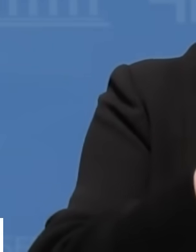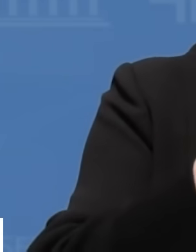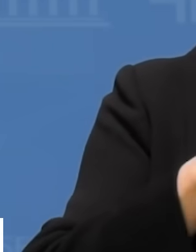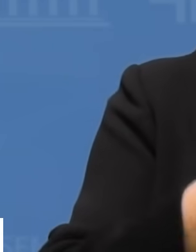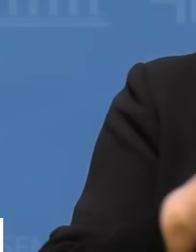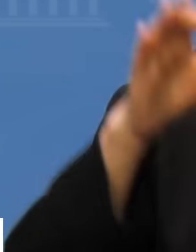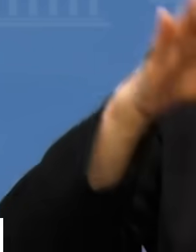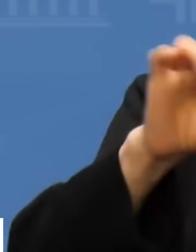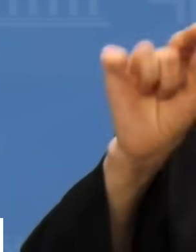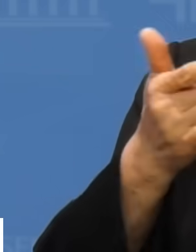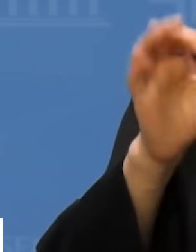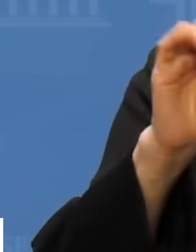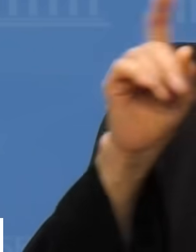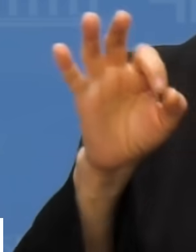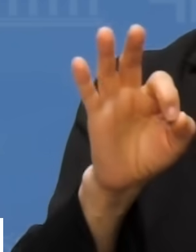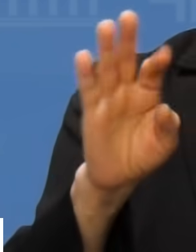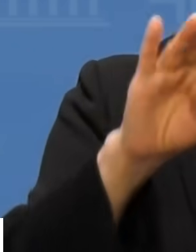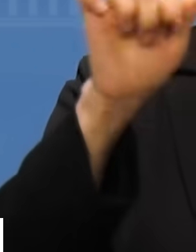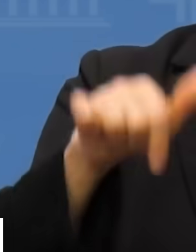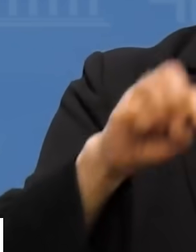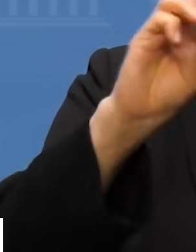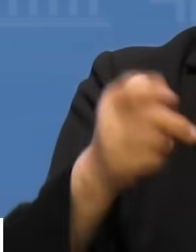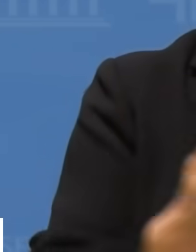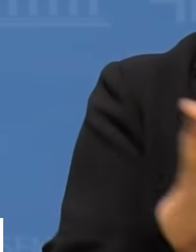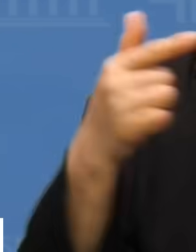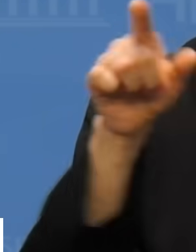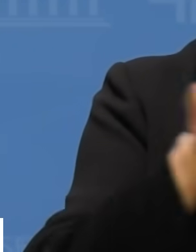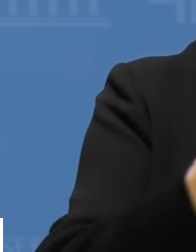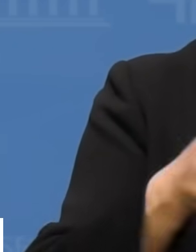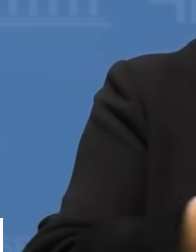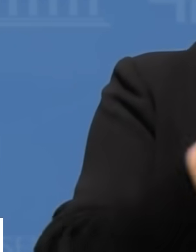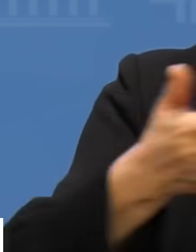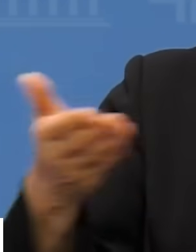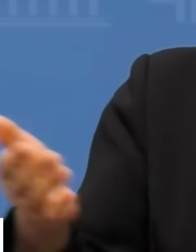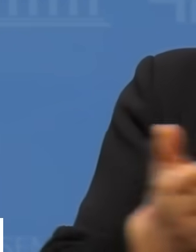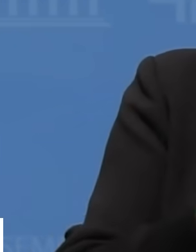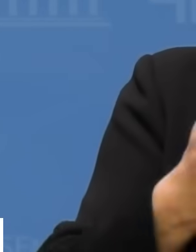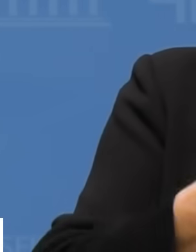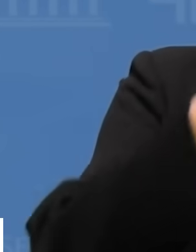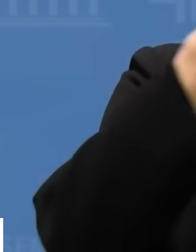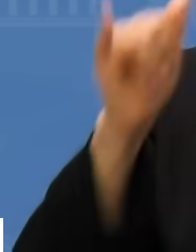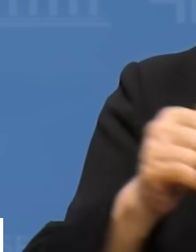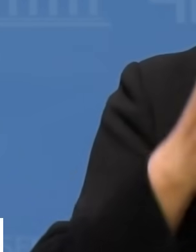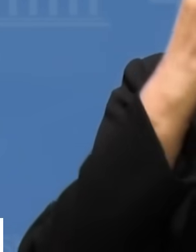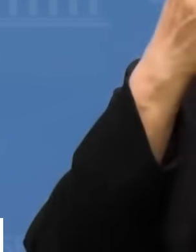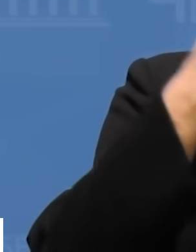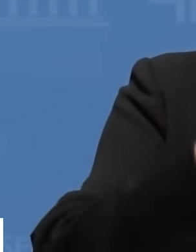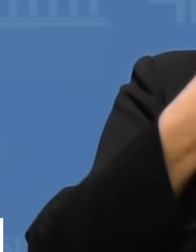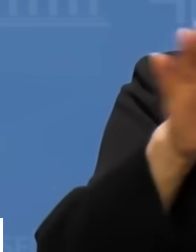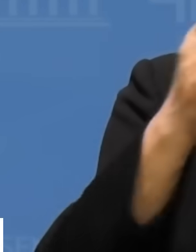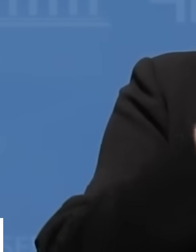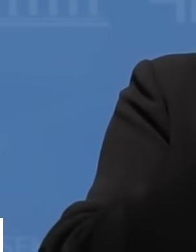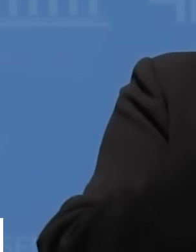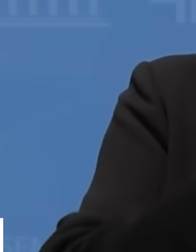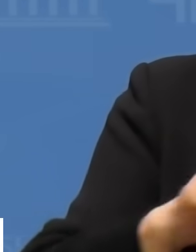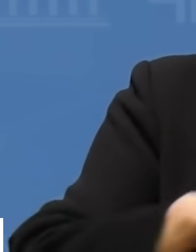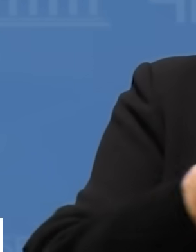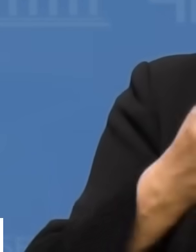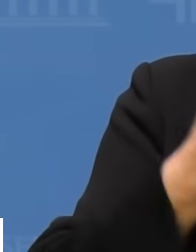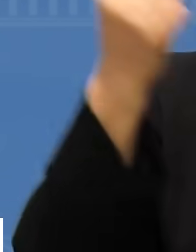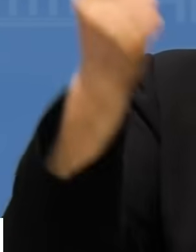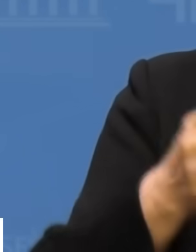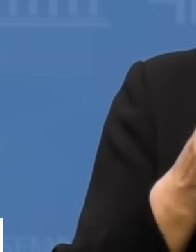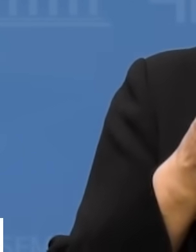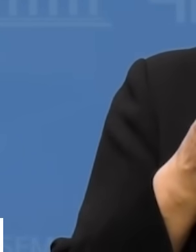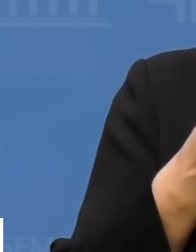원앙 백로가 함께하는 우이천을 따라 청년들의 창업 공간을 조성하고 외국인 관광 코스로 자리